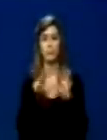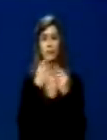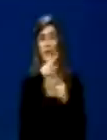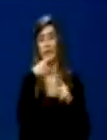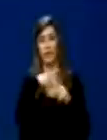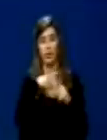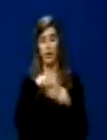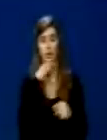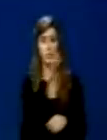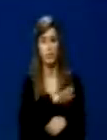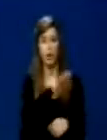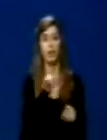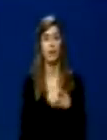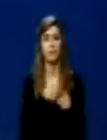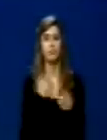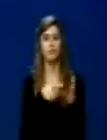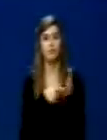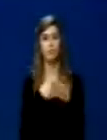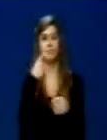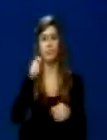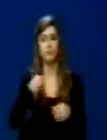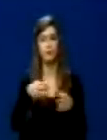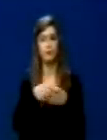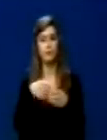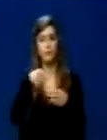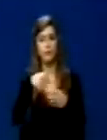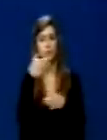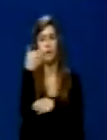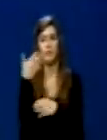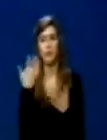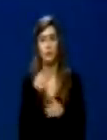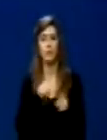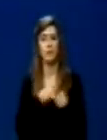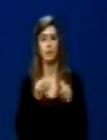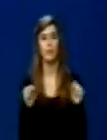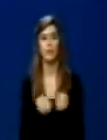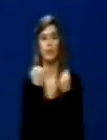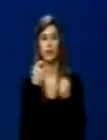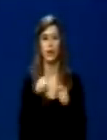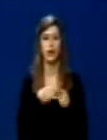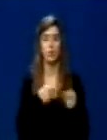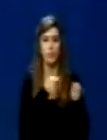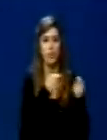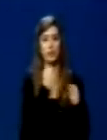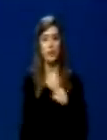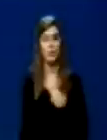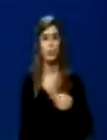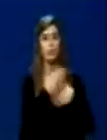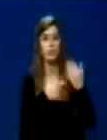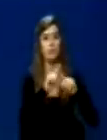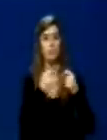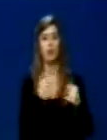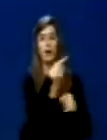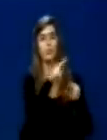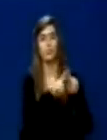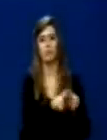Trepçën në një bord, në një agjenci e cila më së paku e ka mundësinë që ta menaxhoj si duhet. Treqsh në rrjedhëm është të kemi një treqsh e cila